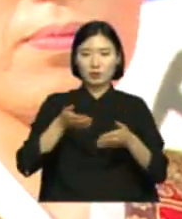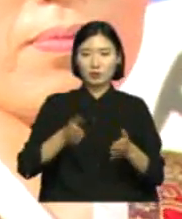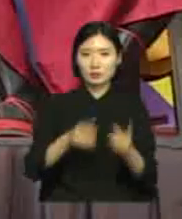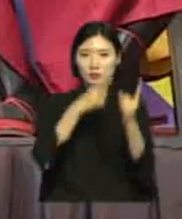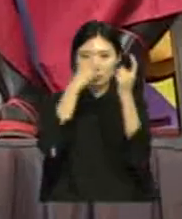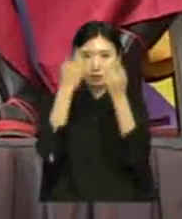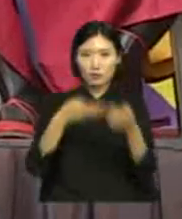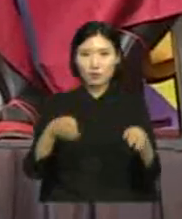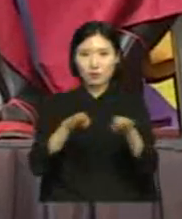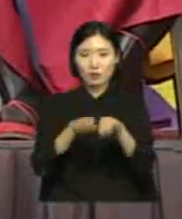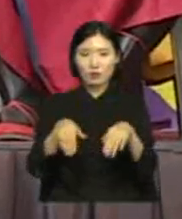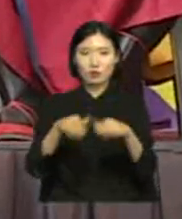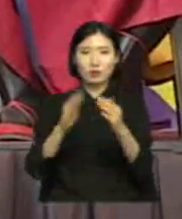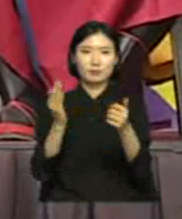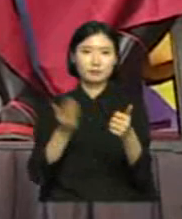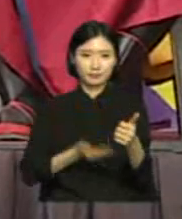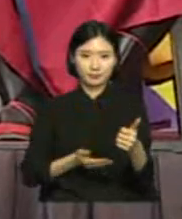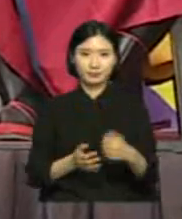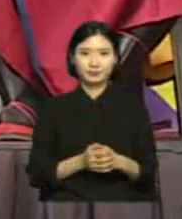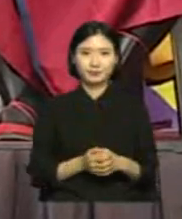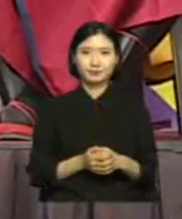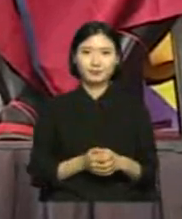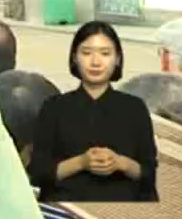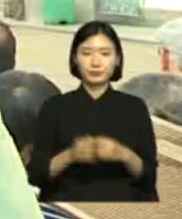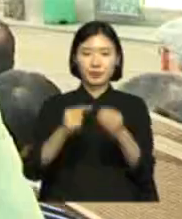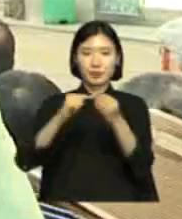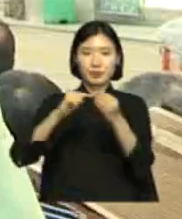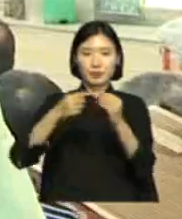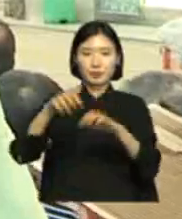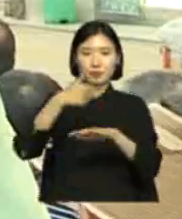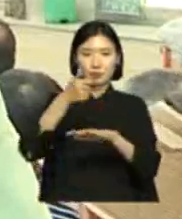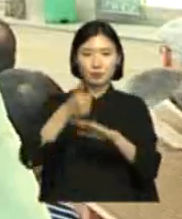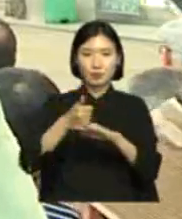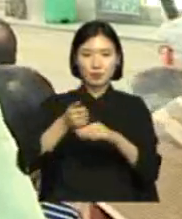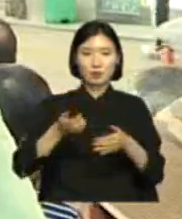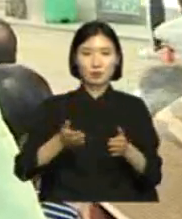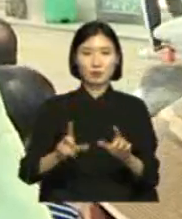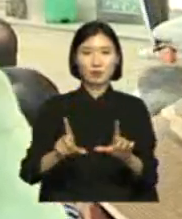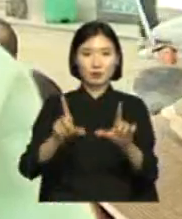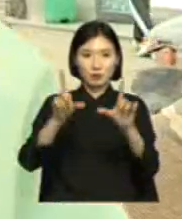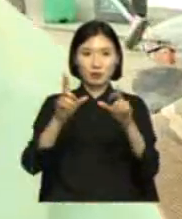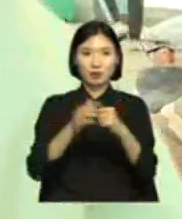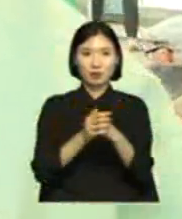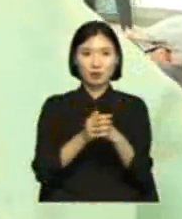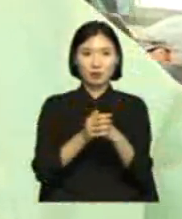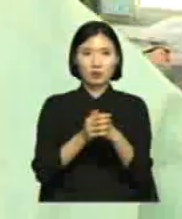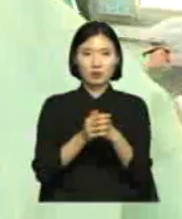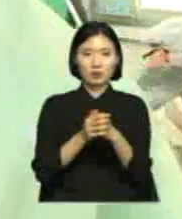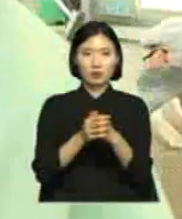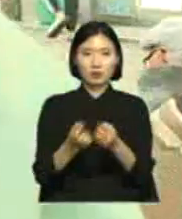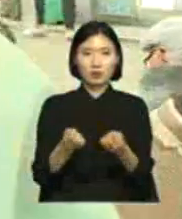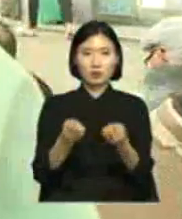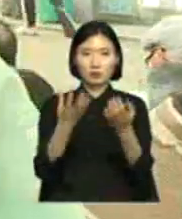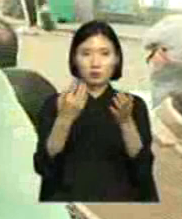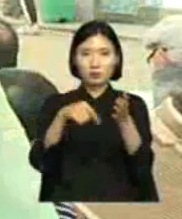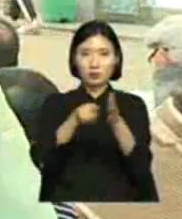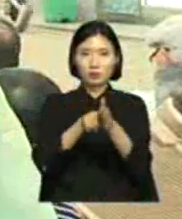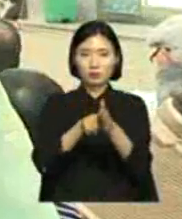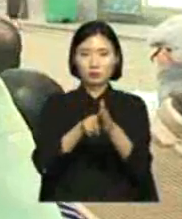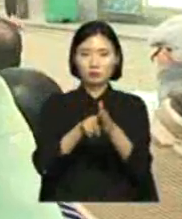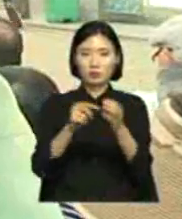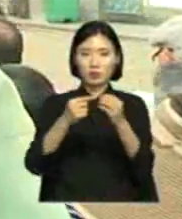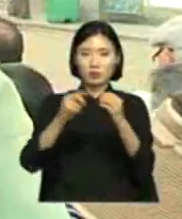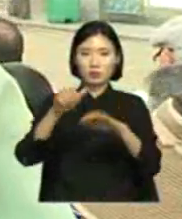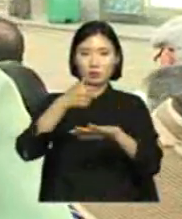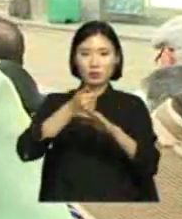기념관 건립을 촉구했습니다 세종대왕의 나신 말 수정 대왕 승모 행사를 하려면 적어도 수정